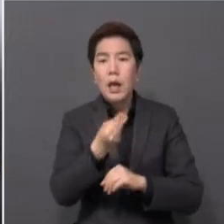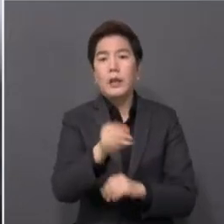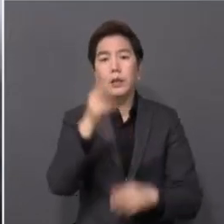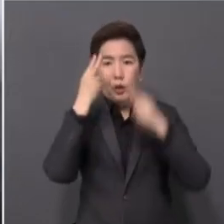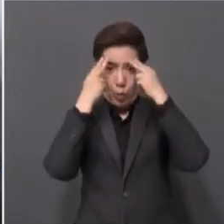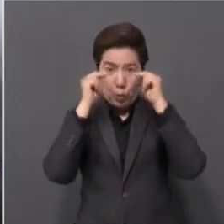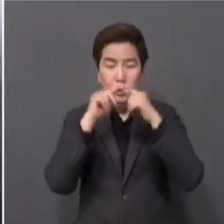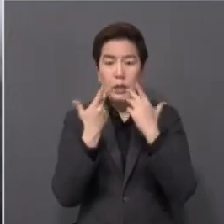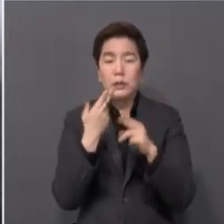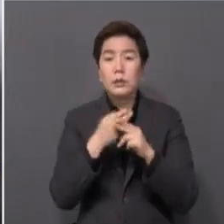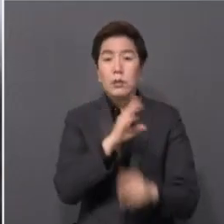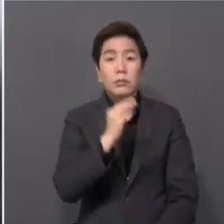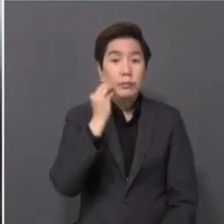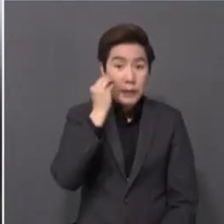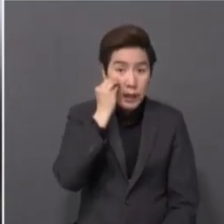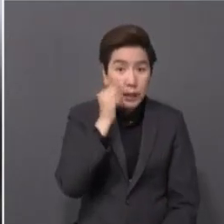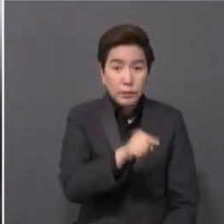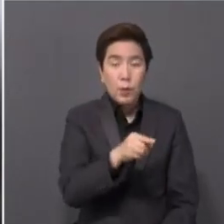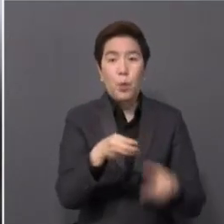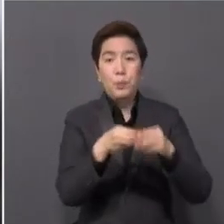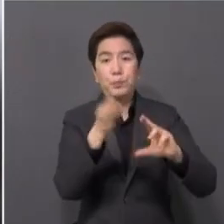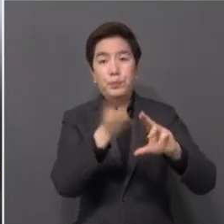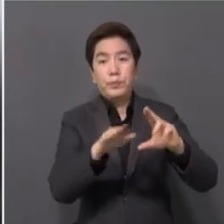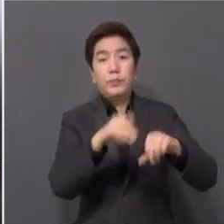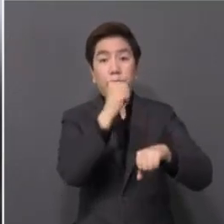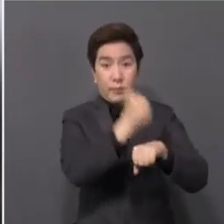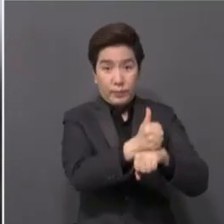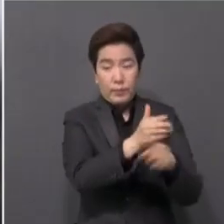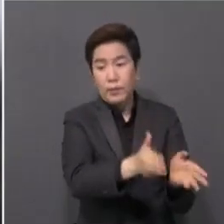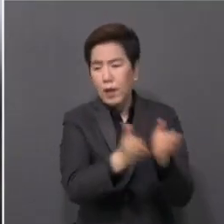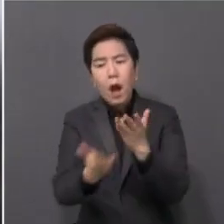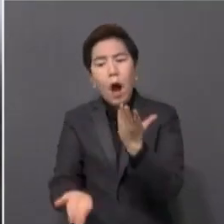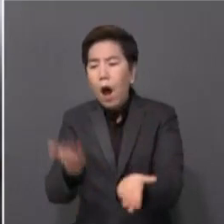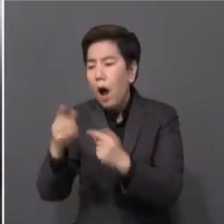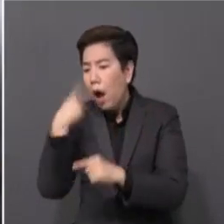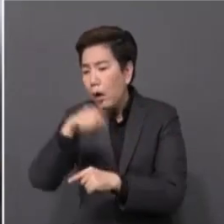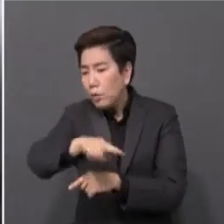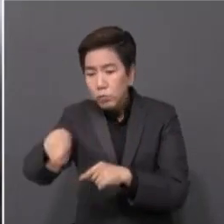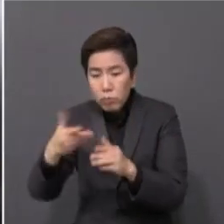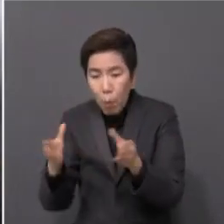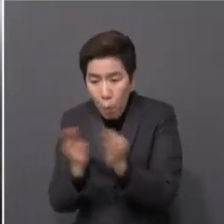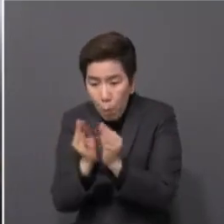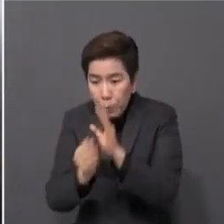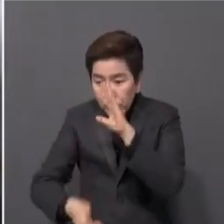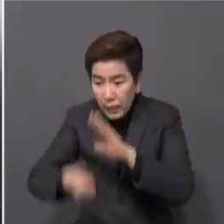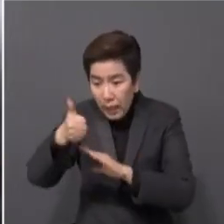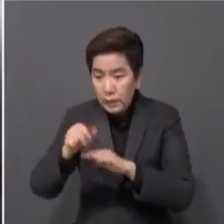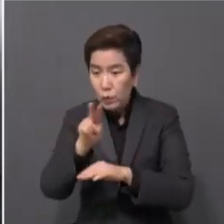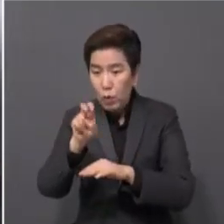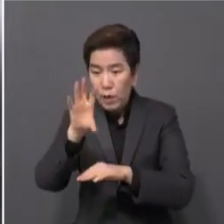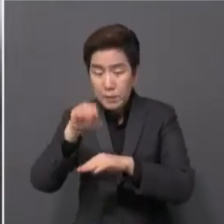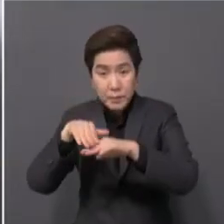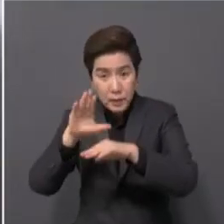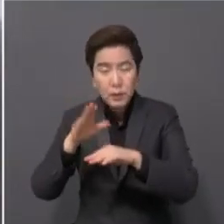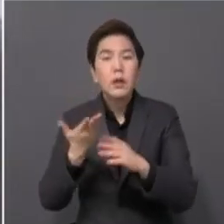ไม่ว่าจะเป็นคุณพิธาลิ้มเจริญรัตน์หัวหน้าพรรคก้าวไกลหรือว่าใครก็ตามนะครับก็ถือว่าเป็นฉันทามติของประชาชน